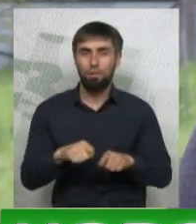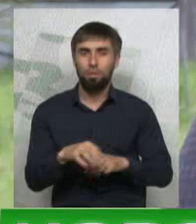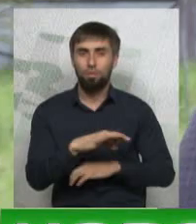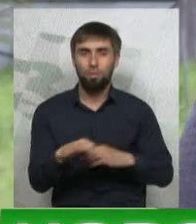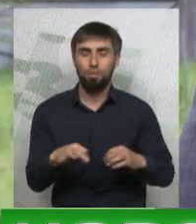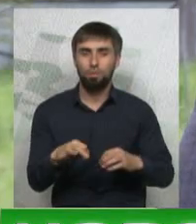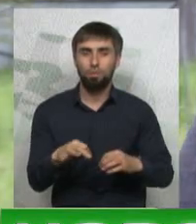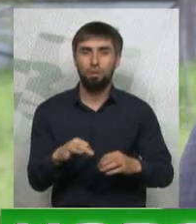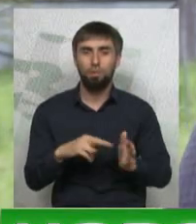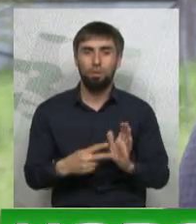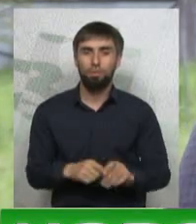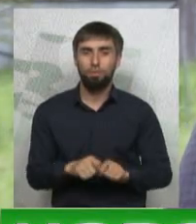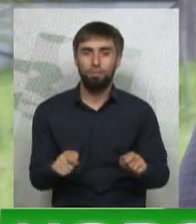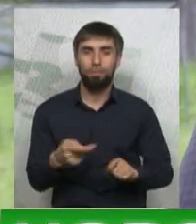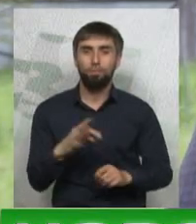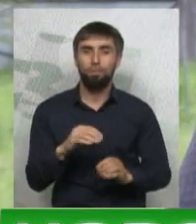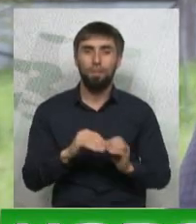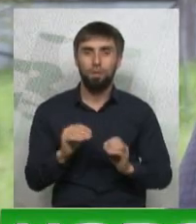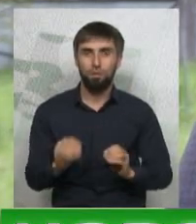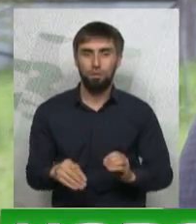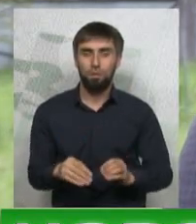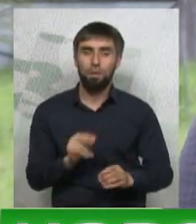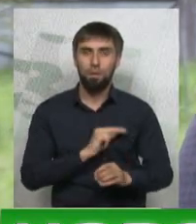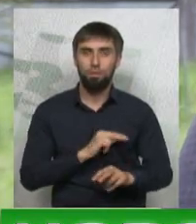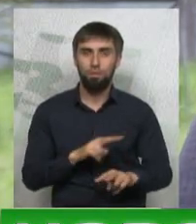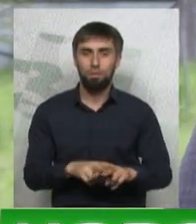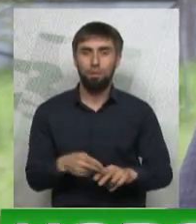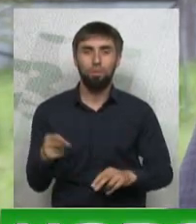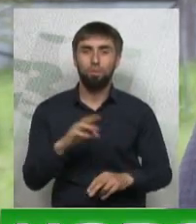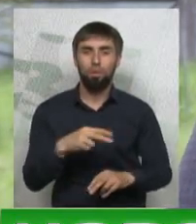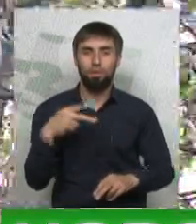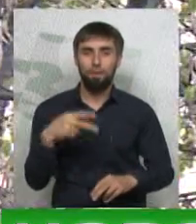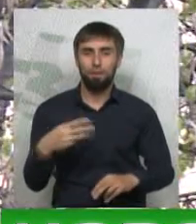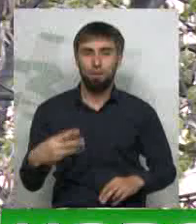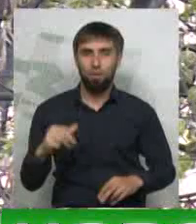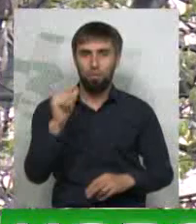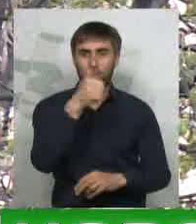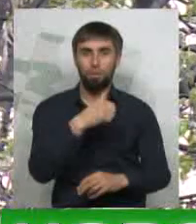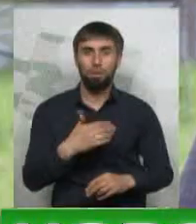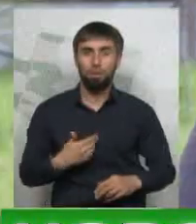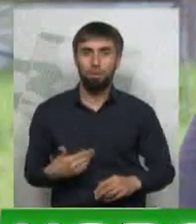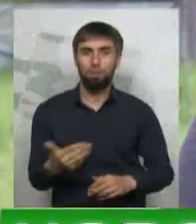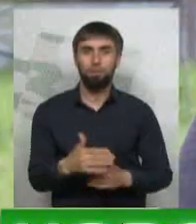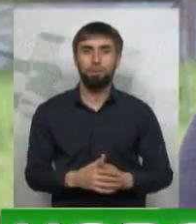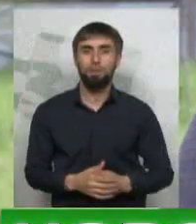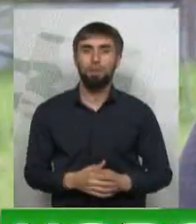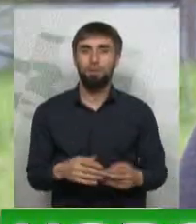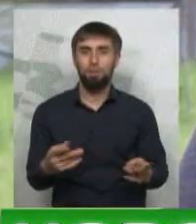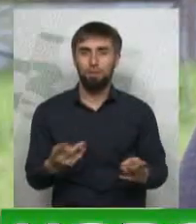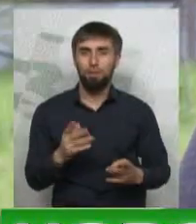проектов планируется создать до 10 тысяч рабочих мест до 2030 года. Нам